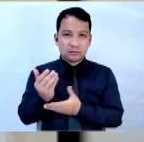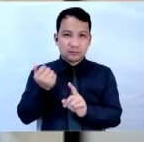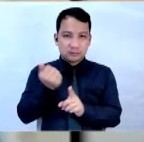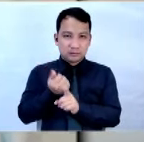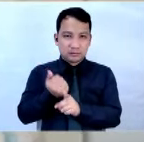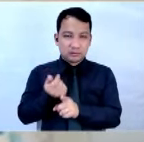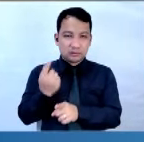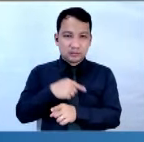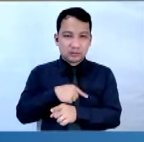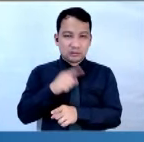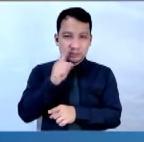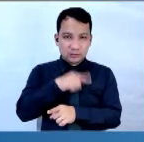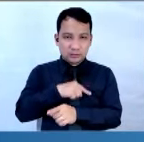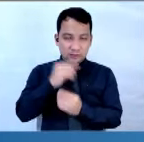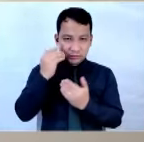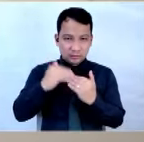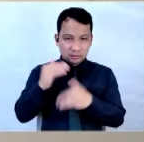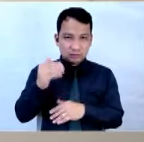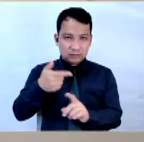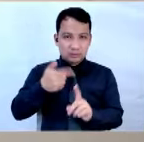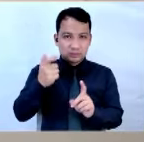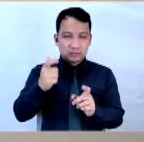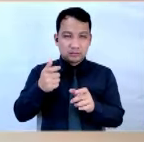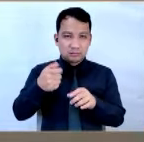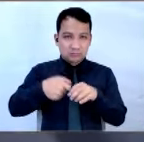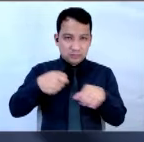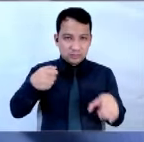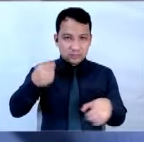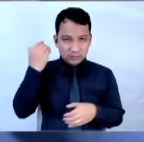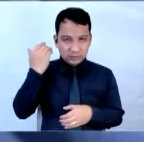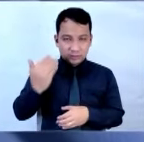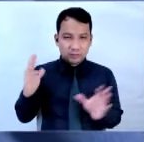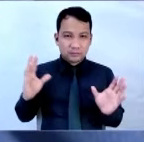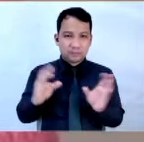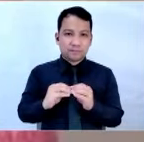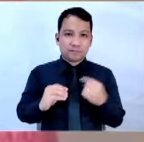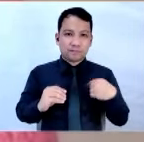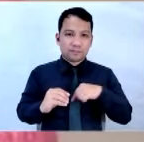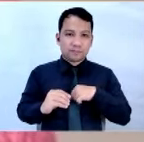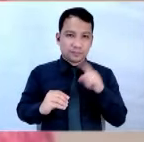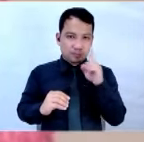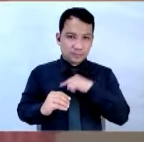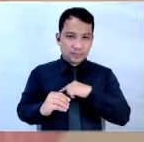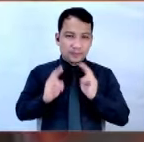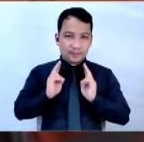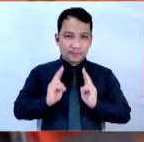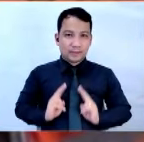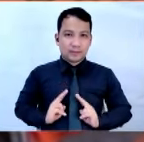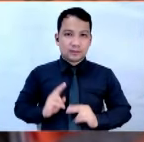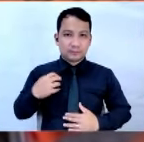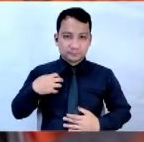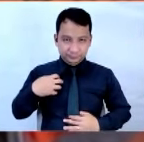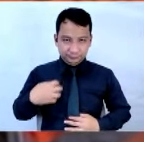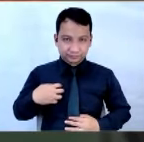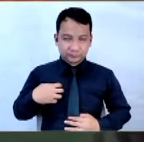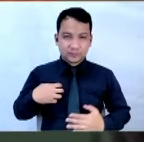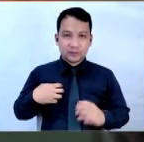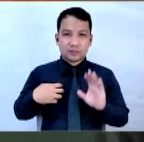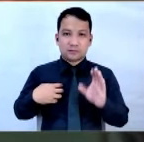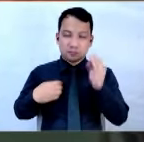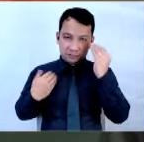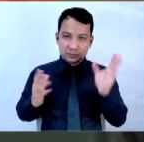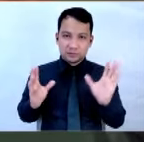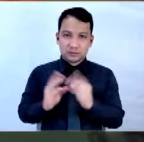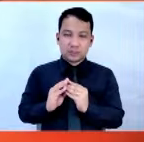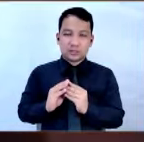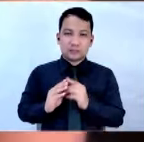peking plaka, baril at martilyo. May nakuha rin sa kanilang mga peking uniforme ng pulis. Itinanggi naman na mga suspect ang paratang sa